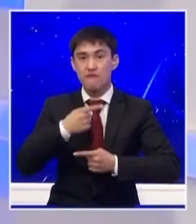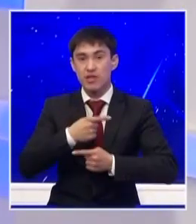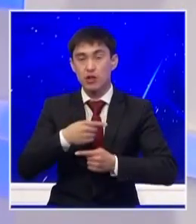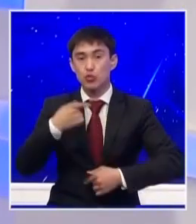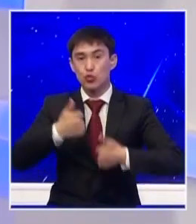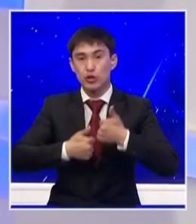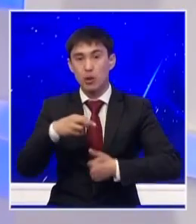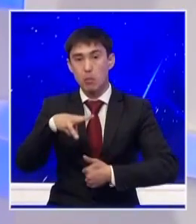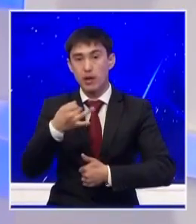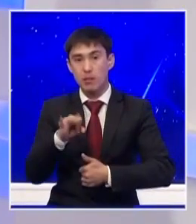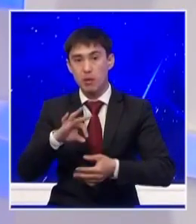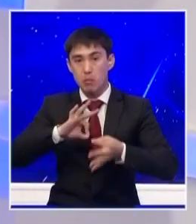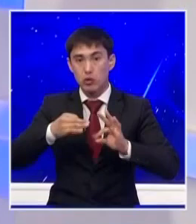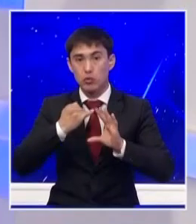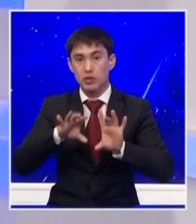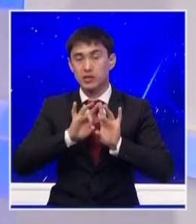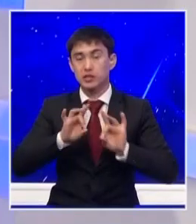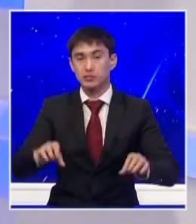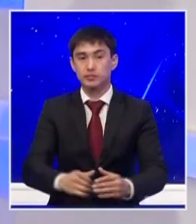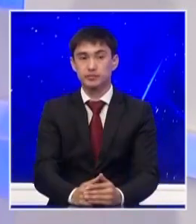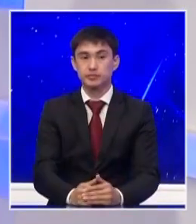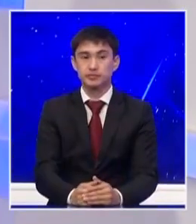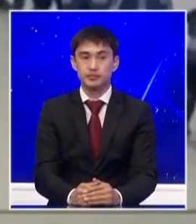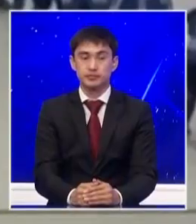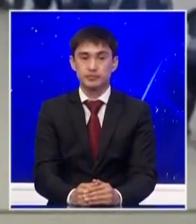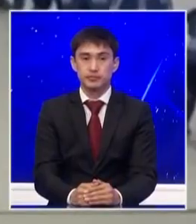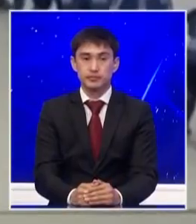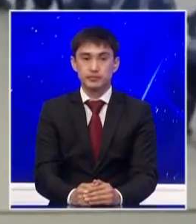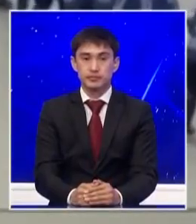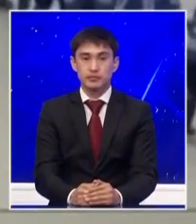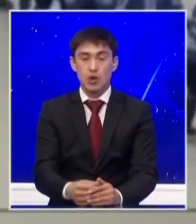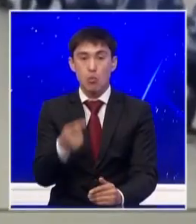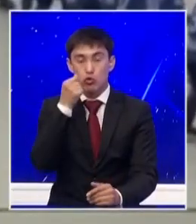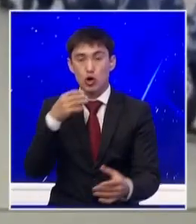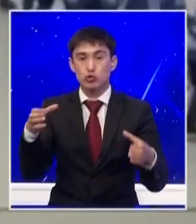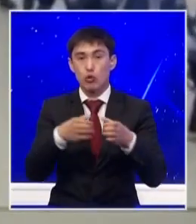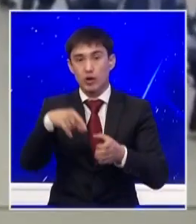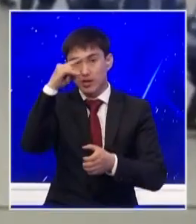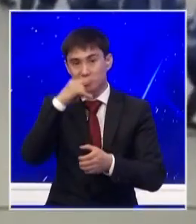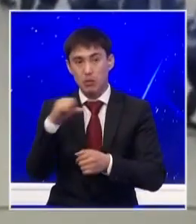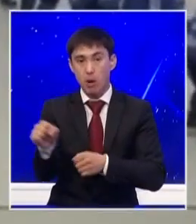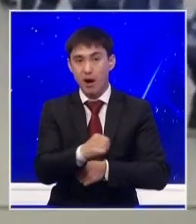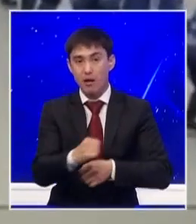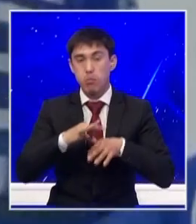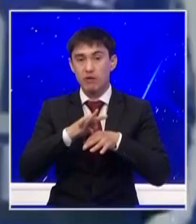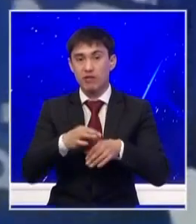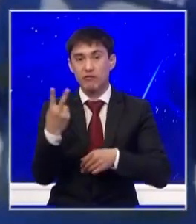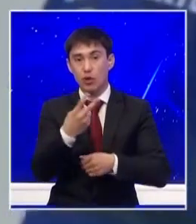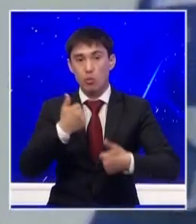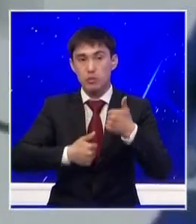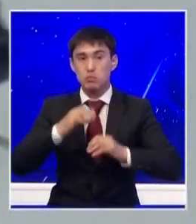финал турнира в Майами подробнее в нашем следующем сюжете мужская сборная Казахстана по хоккела